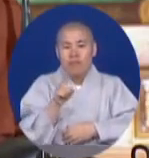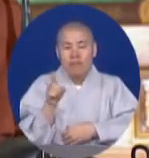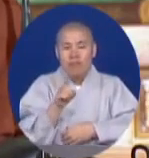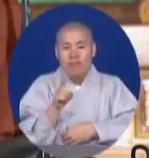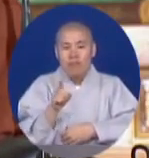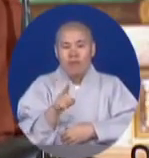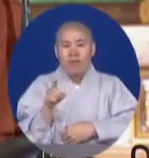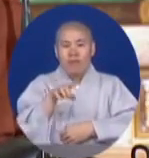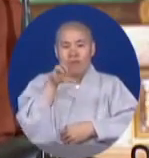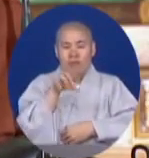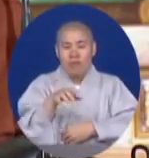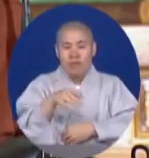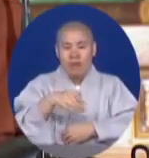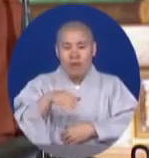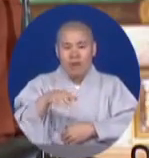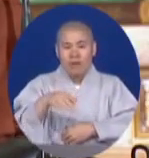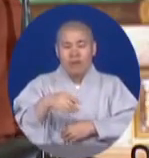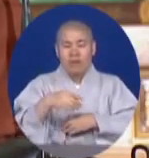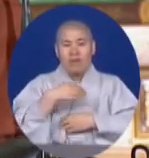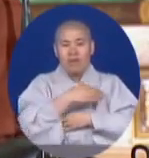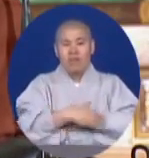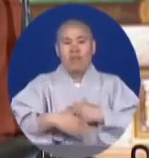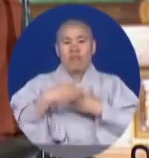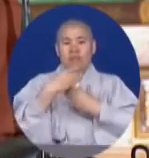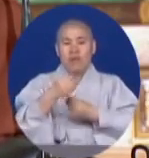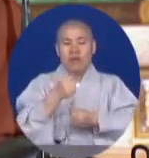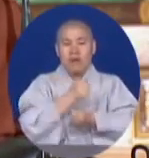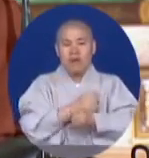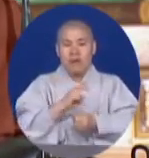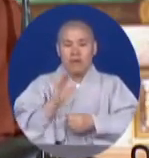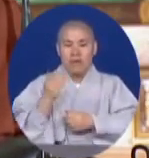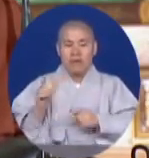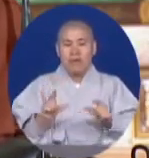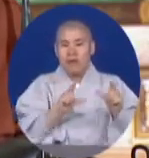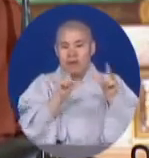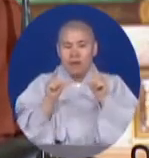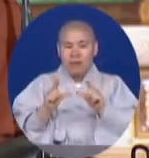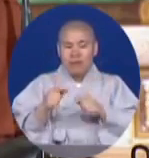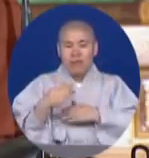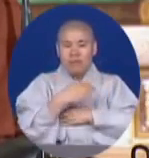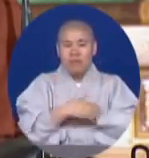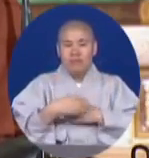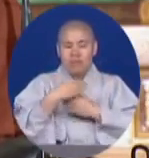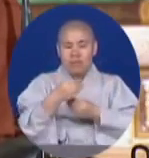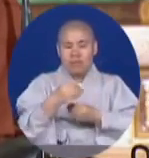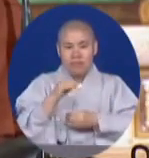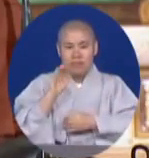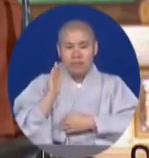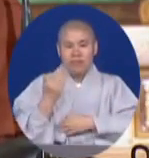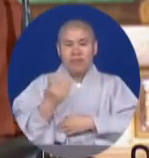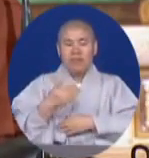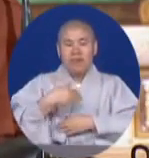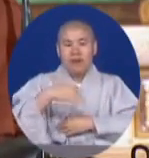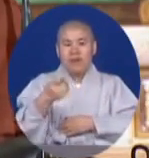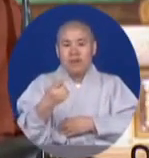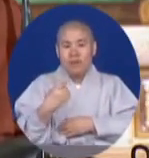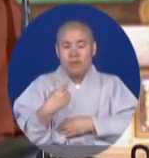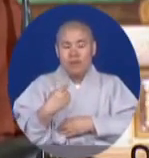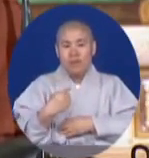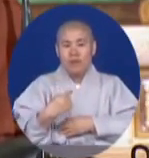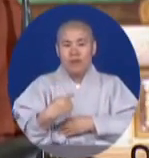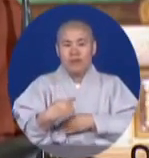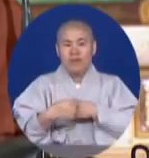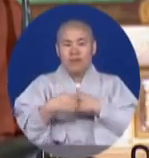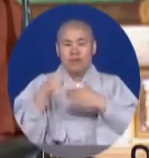뭐 어느 곳에 가든 몸이 편안해요. 죽어도 몸이 편안하고 살아도 몸이 편안하고 가도 편안하고 와도 편안하고 두 가지 마음이